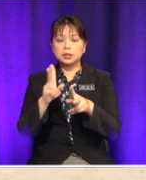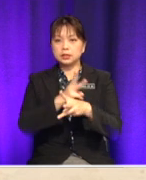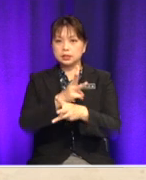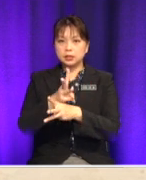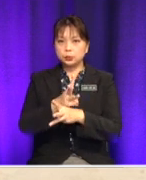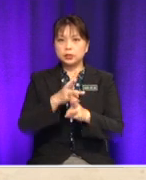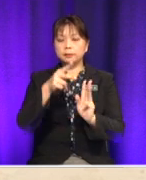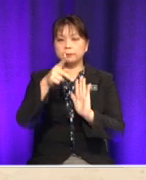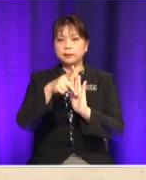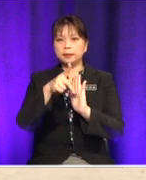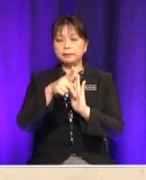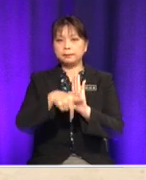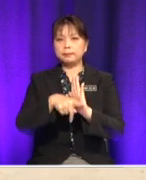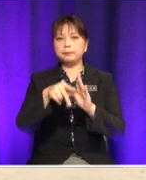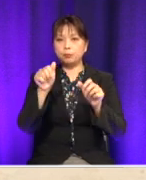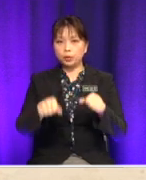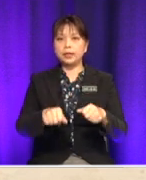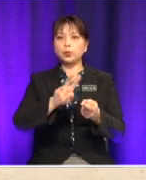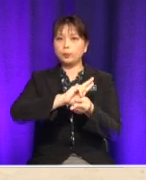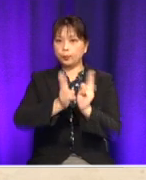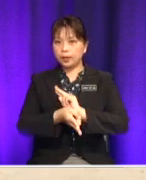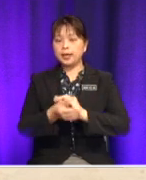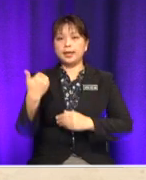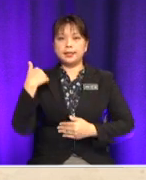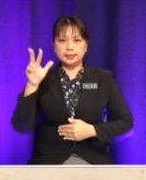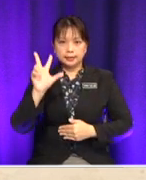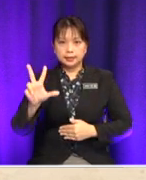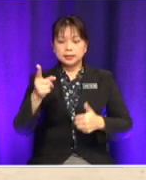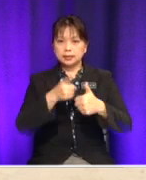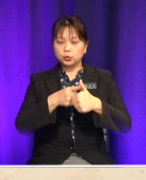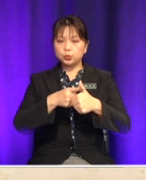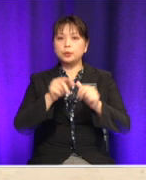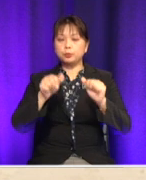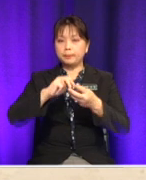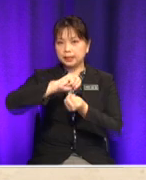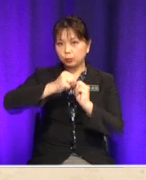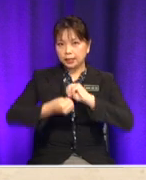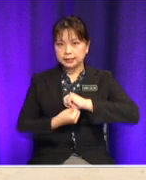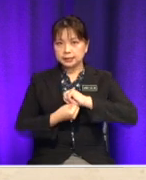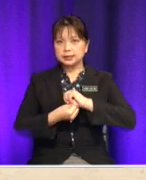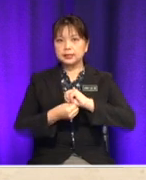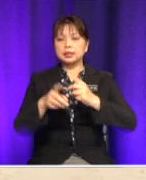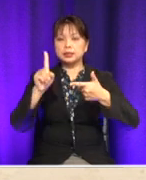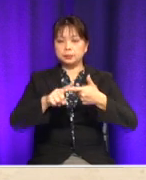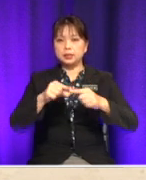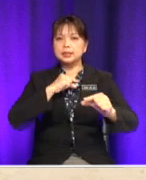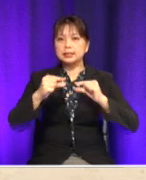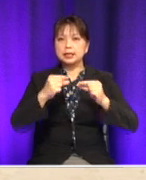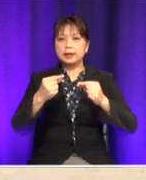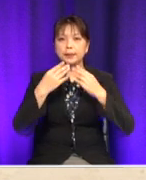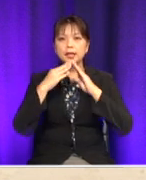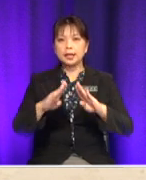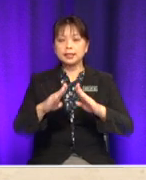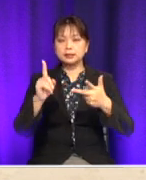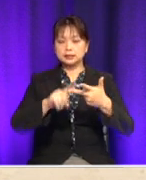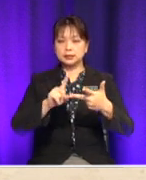kita ada tiga pembeli ubah yaitu boleh ubah yang dimanipulasi tombol boleh ubah yang bergerak balas dan